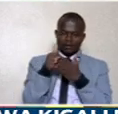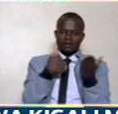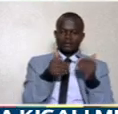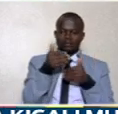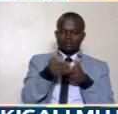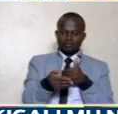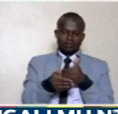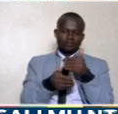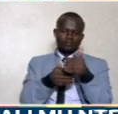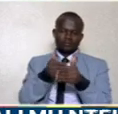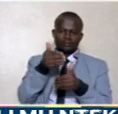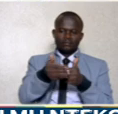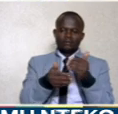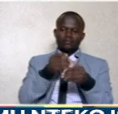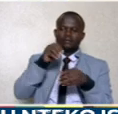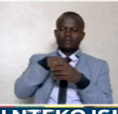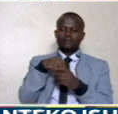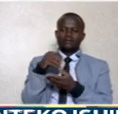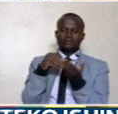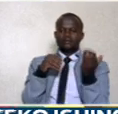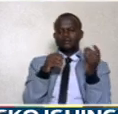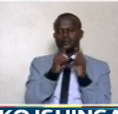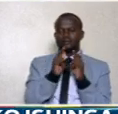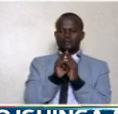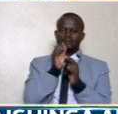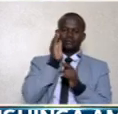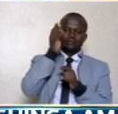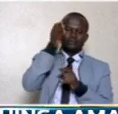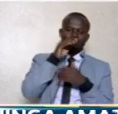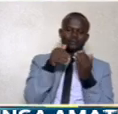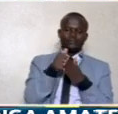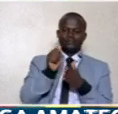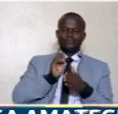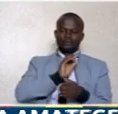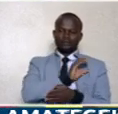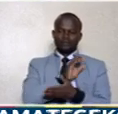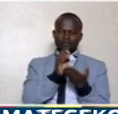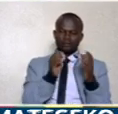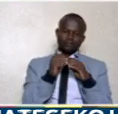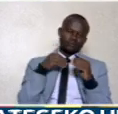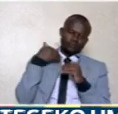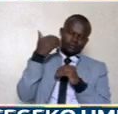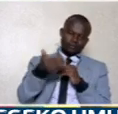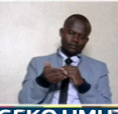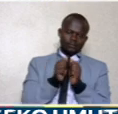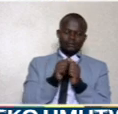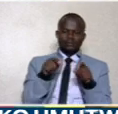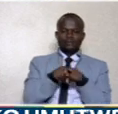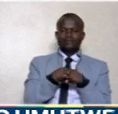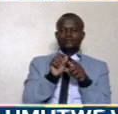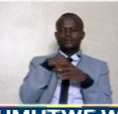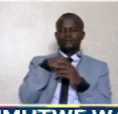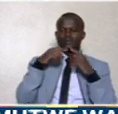process bizakomeza no mu nama zikurikira z'iyi komisiyo. Hanyuma nk'uko biri